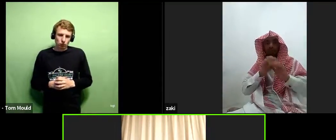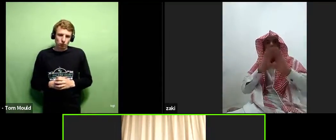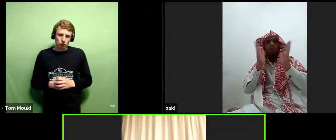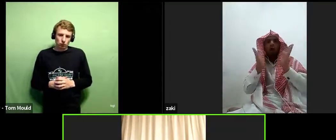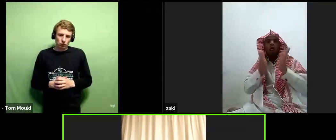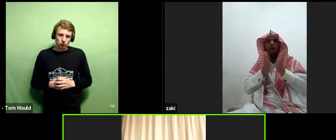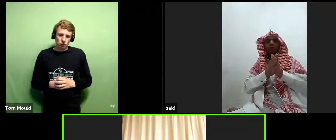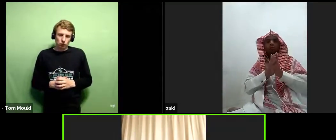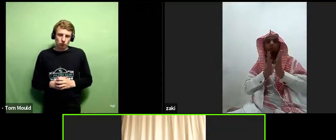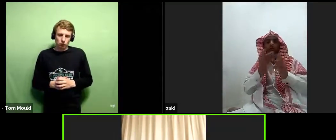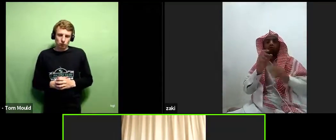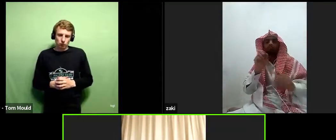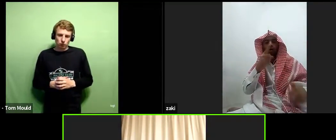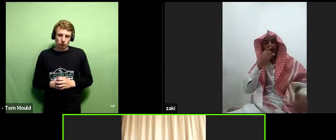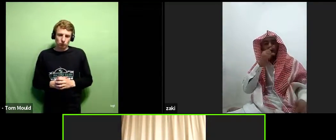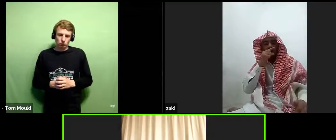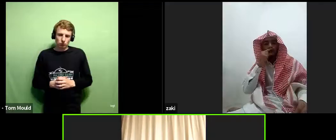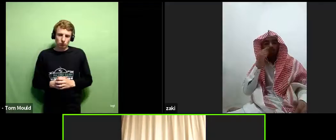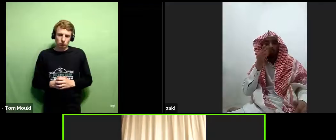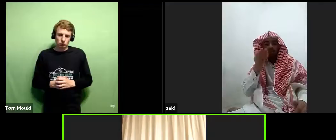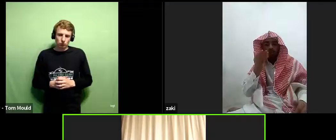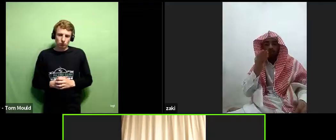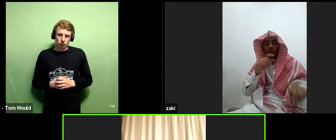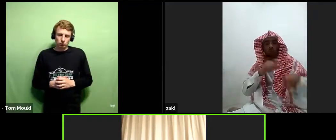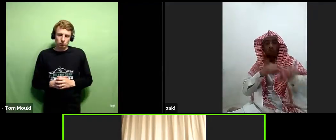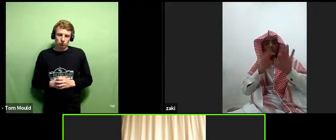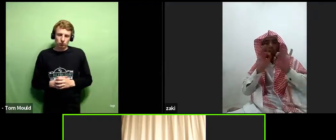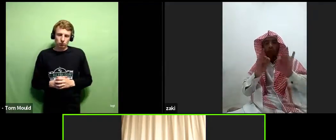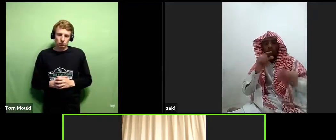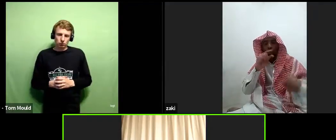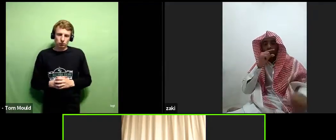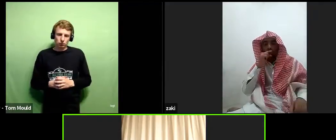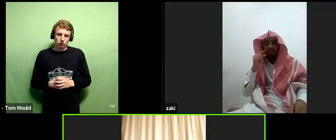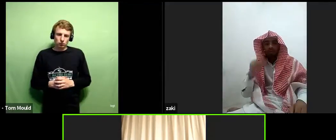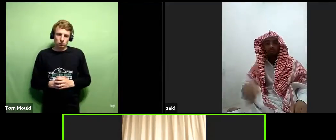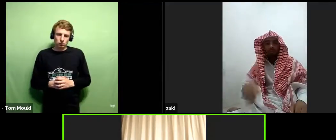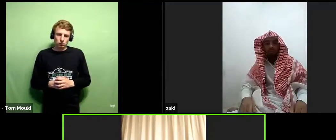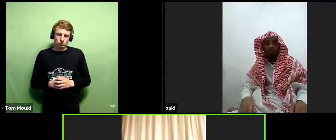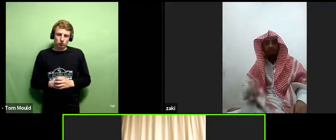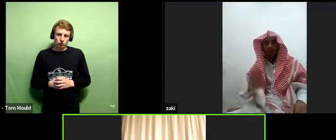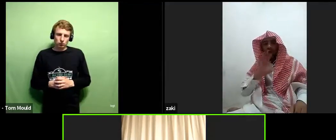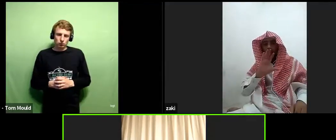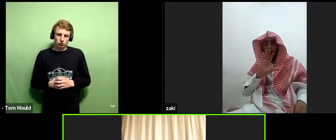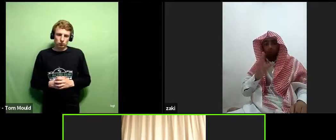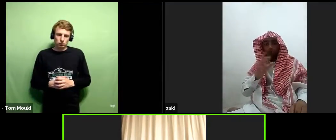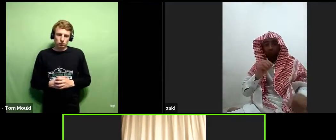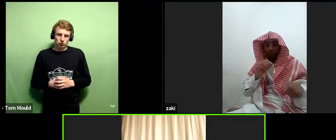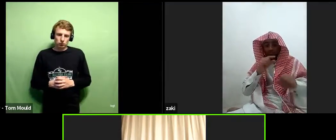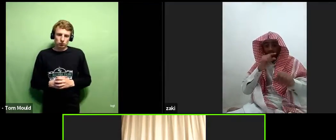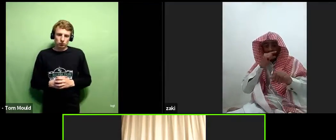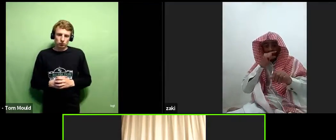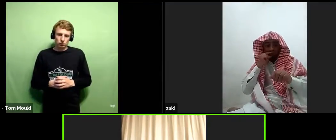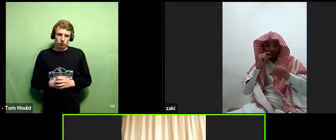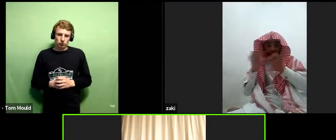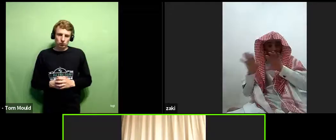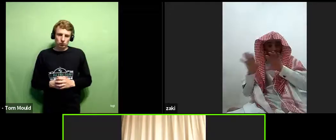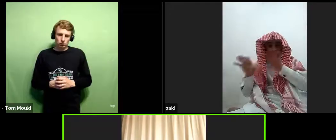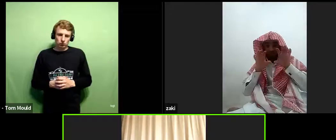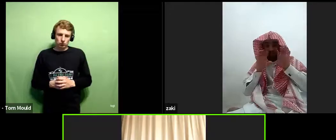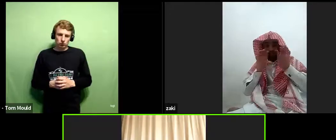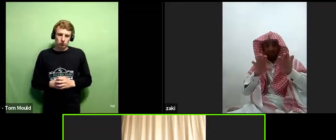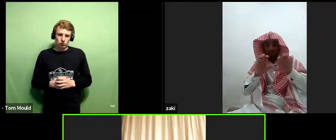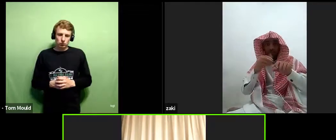مثل صوم رمضان في زمان رمضان أو صوم قضاء رمضان في غير